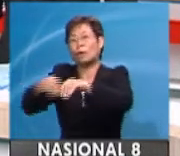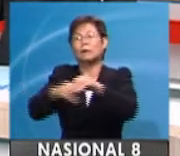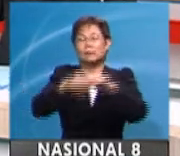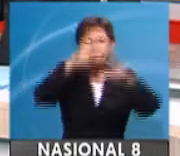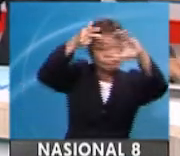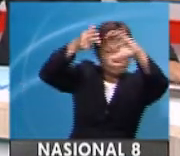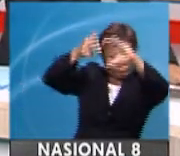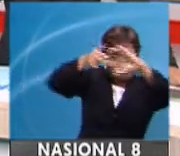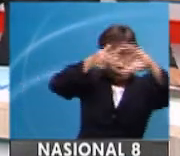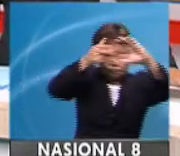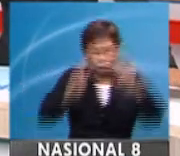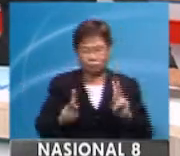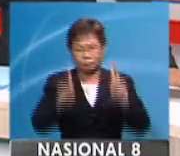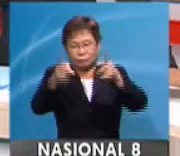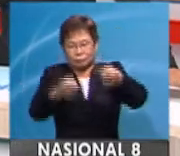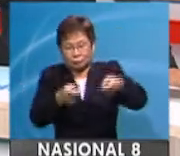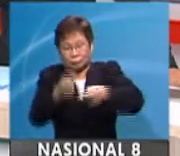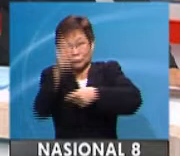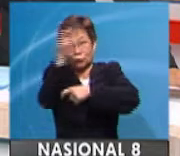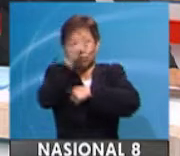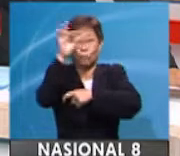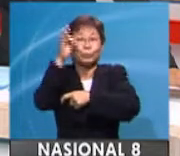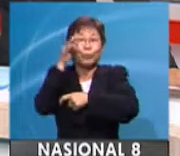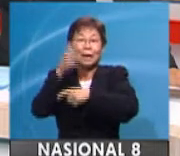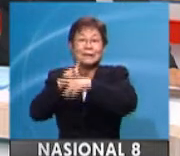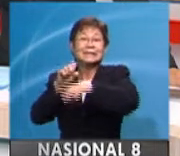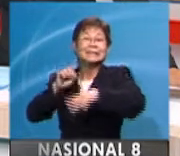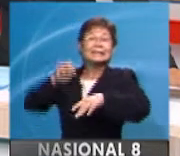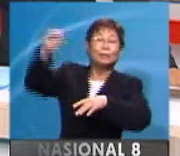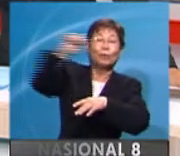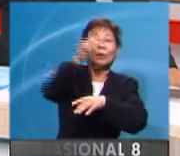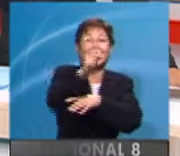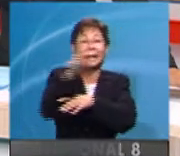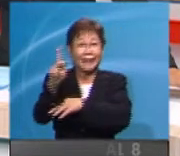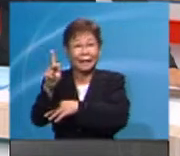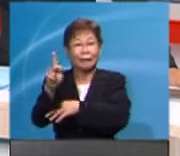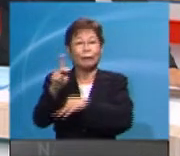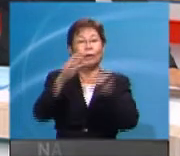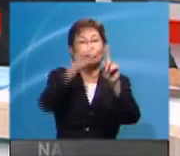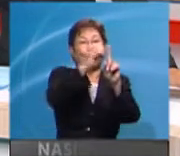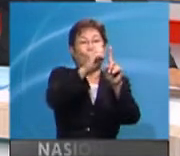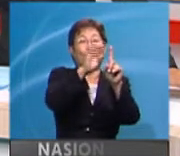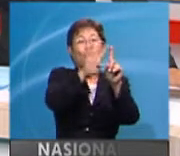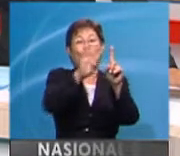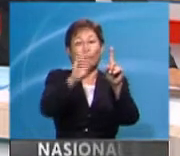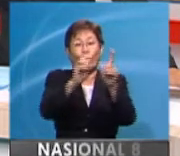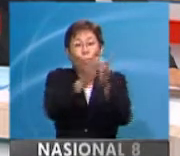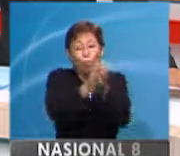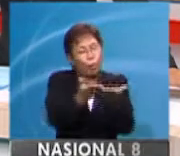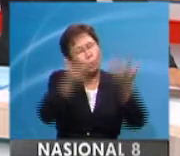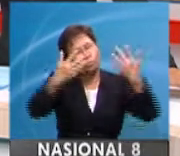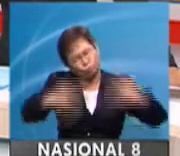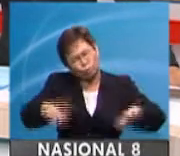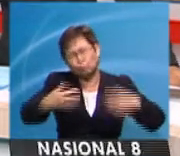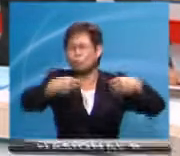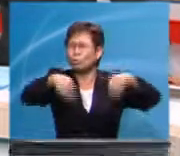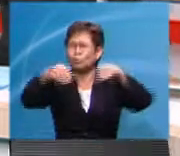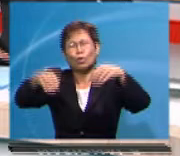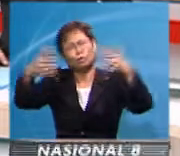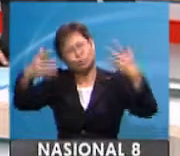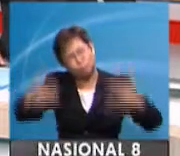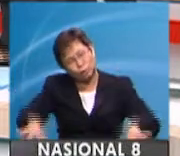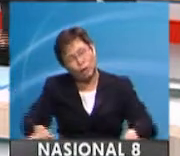tinjauan di kompleks pentadbiran kerajaan persekutuan Sabah Kota Kinabalu 140 naskah sudah terjual hari